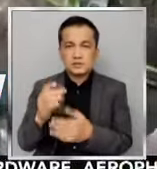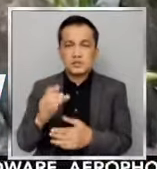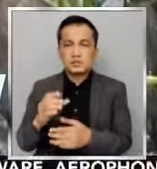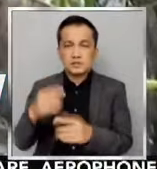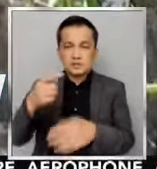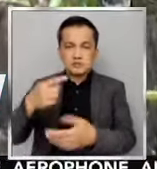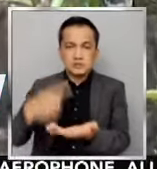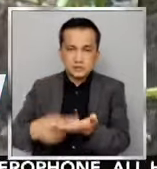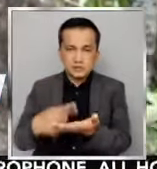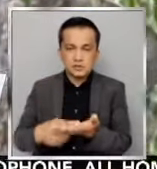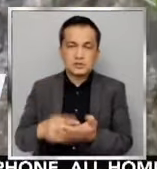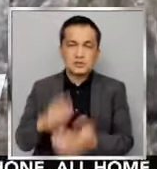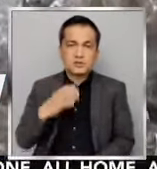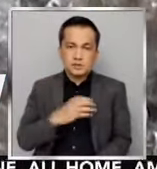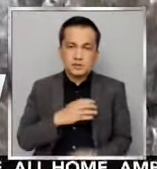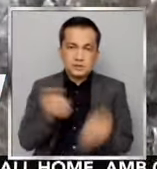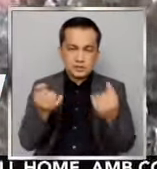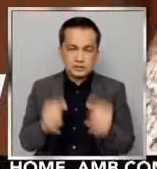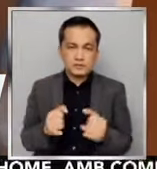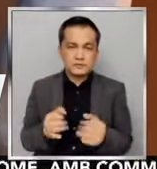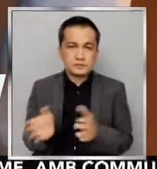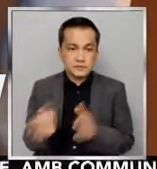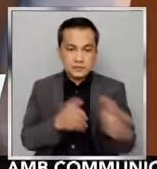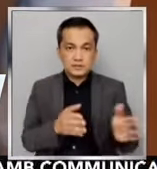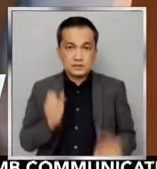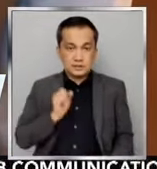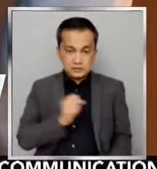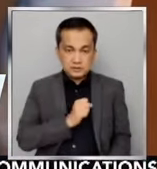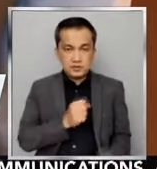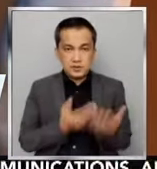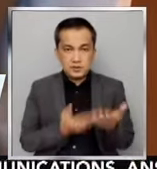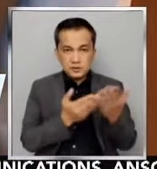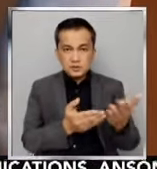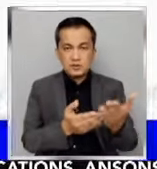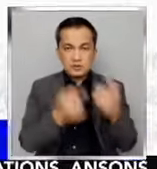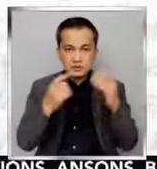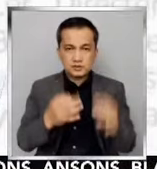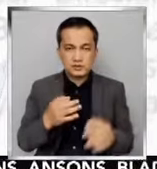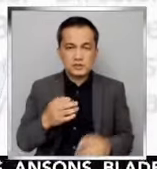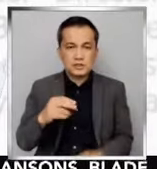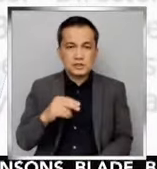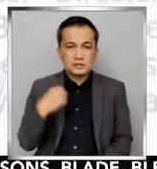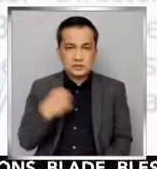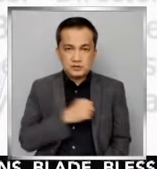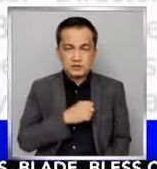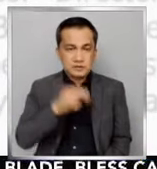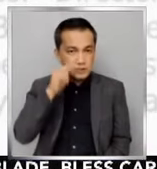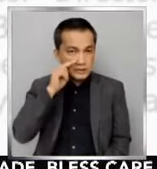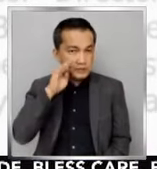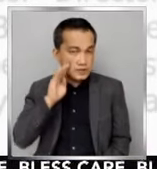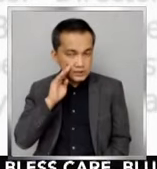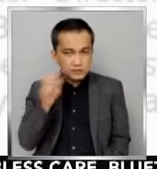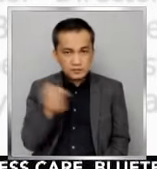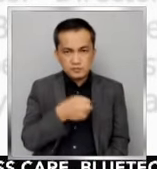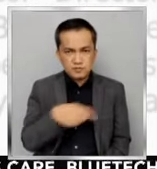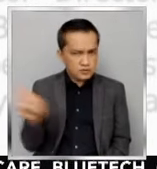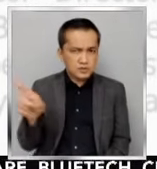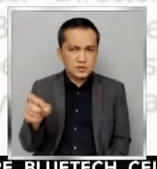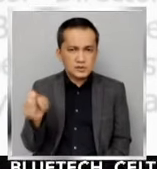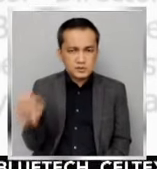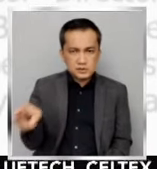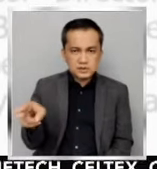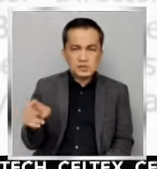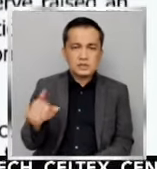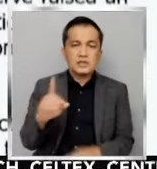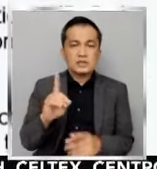sa issue. Sa Senado naman, may inihaing resolusyon si Senator Nancy Binay para ipasilip sa Department of Tourism ang magiging epekto